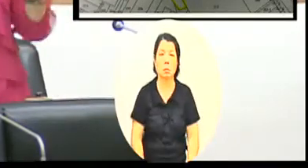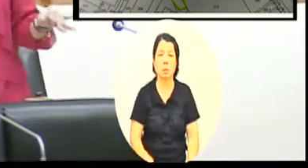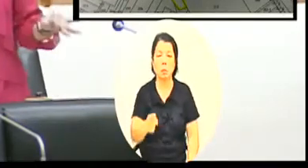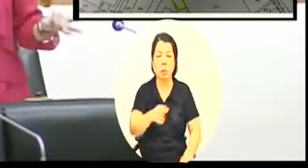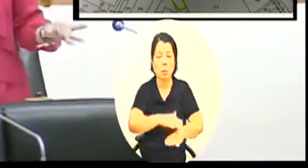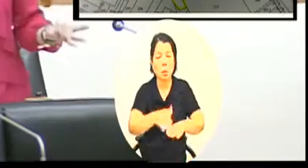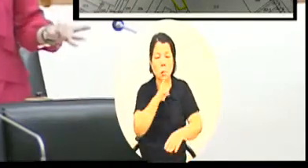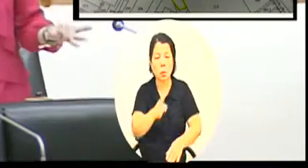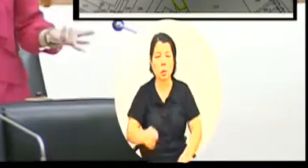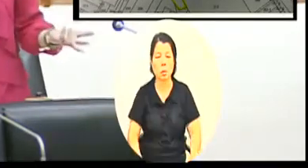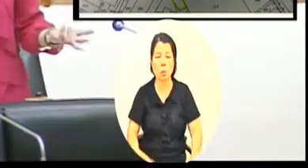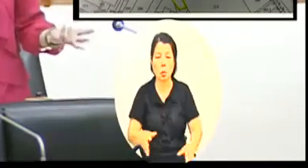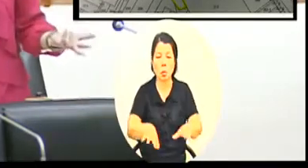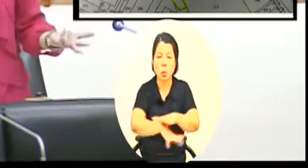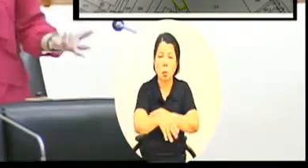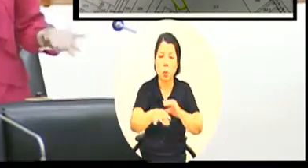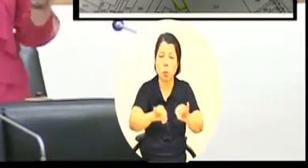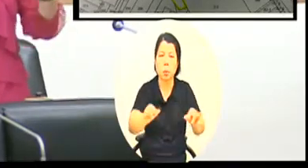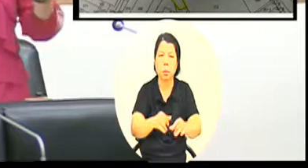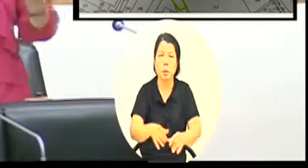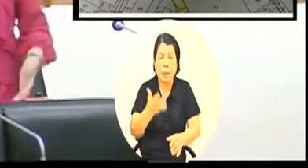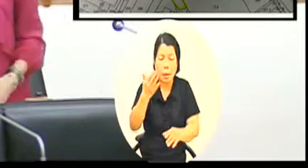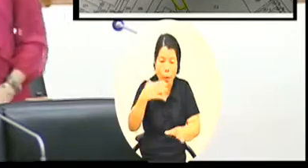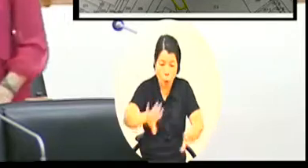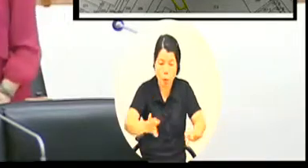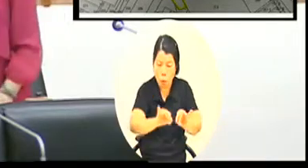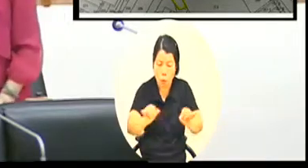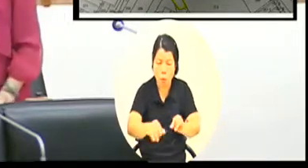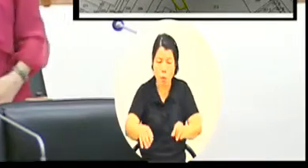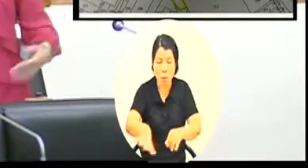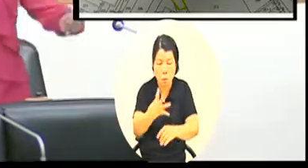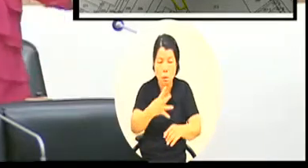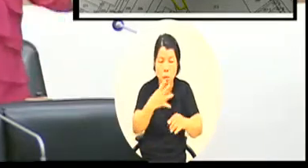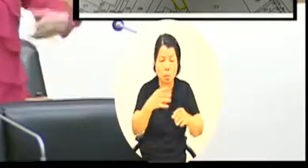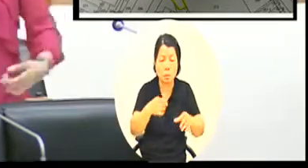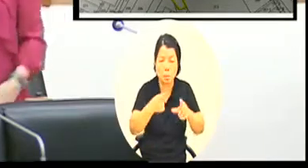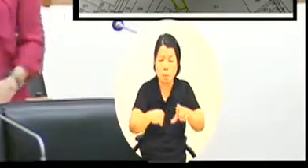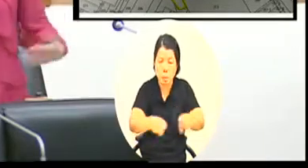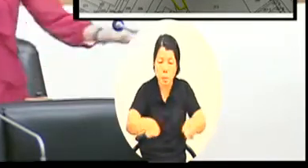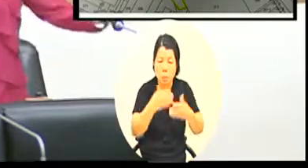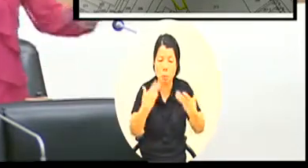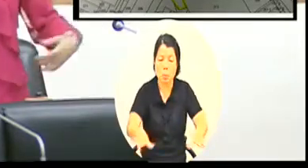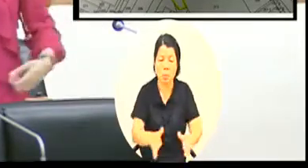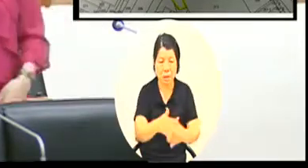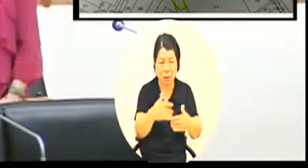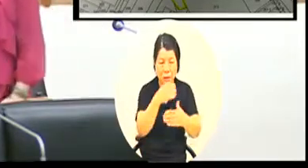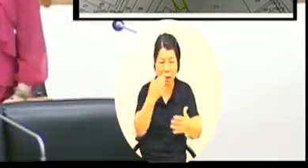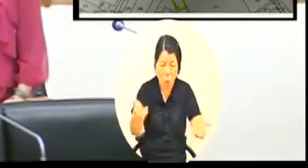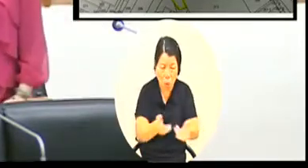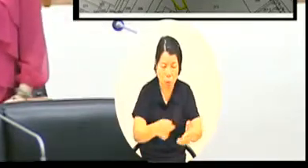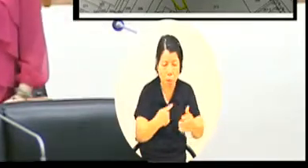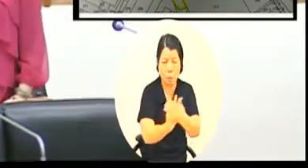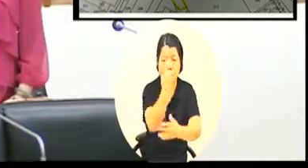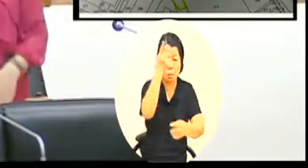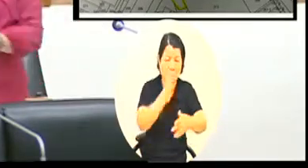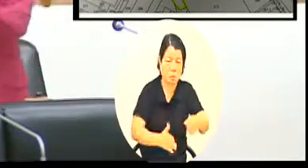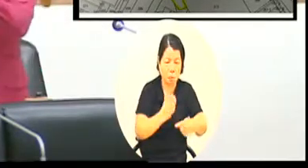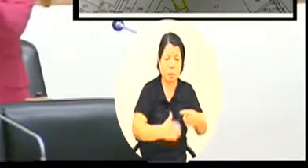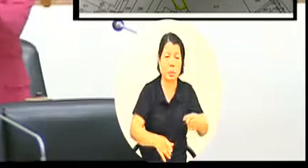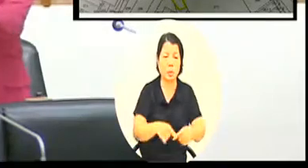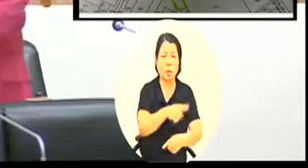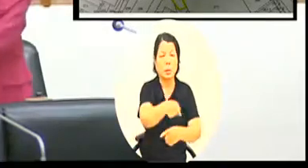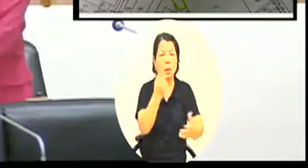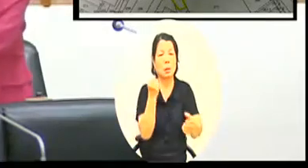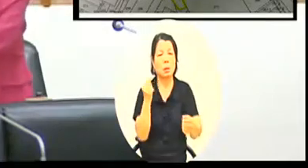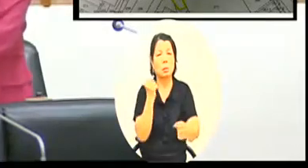啊，我的容积840，现在砍半变420，主席吧，你这样一根本是阿省的美和啊，啊，我不是